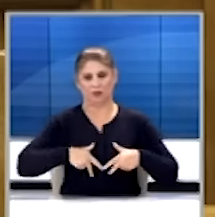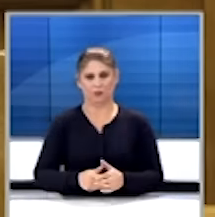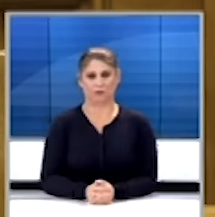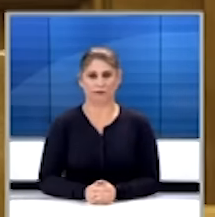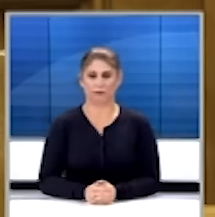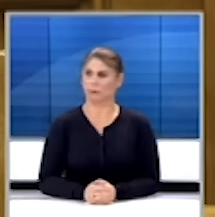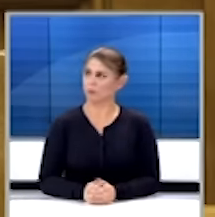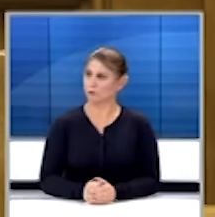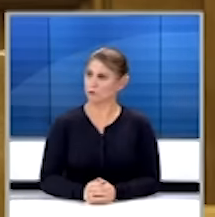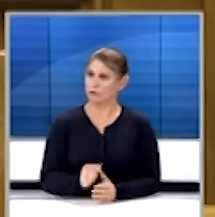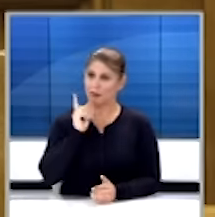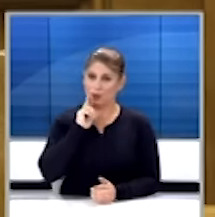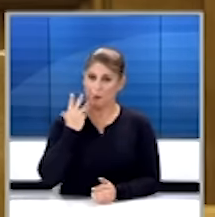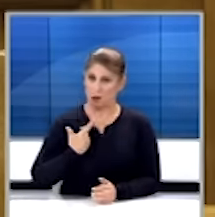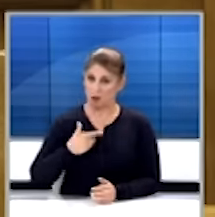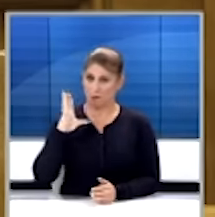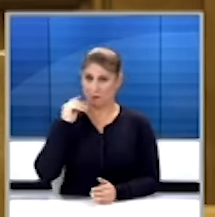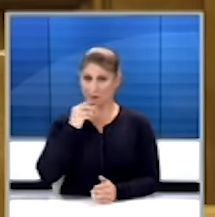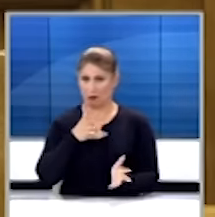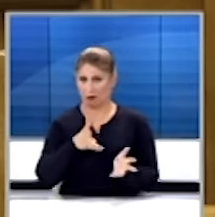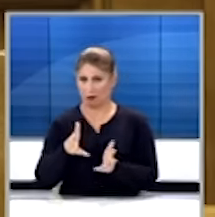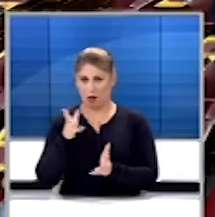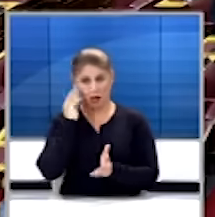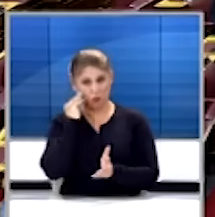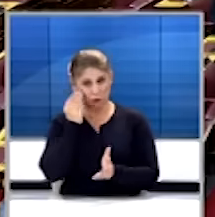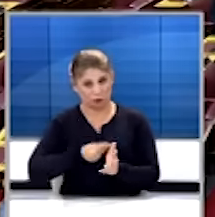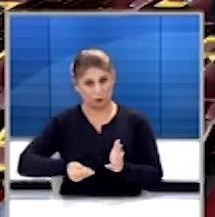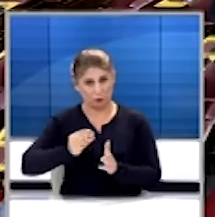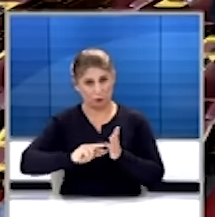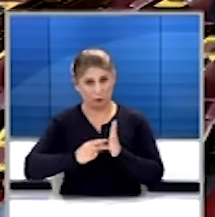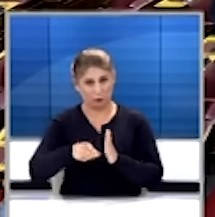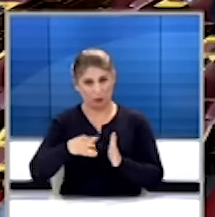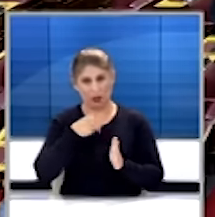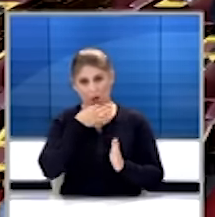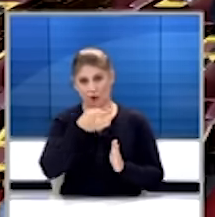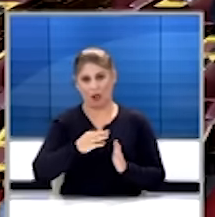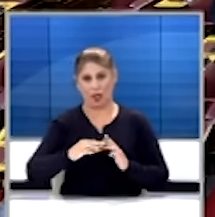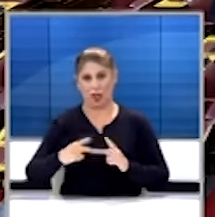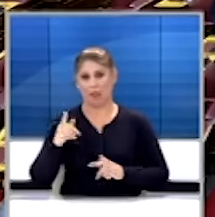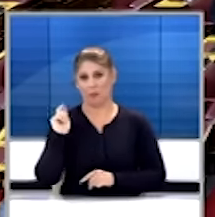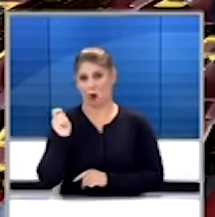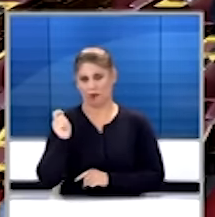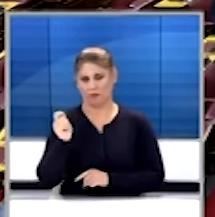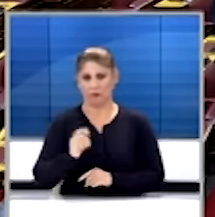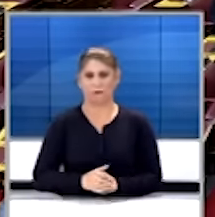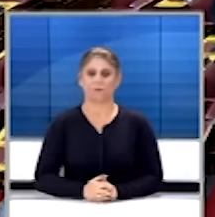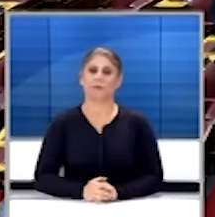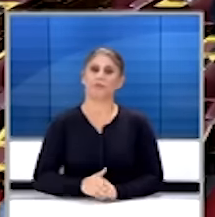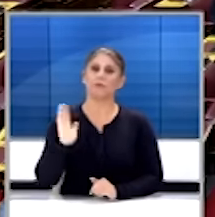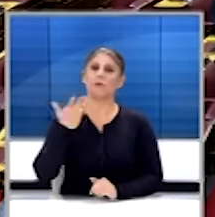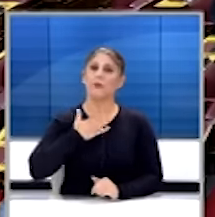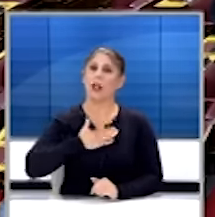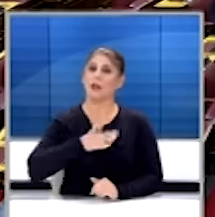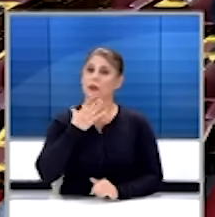μην ειρωνεύεστε κύριε Μπακογιάννη, ακούστε πιο προσεκτικά αυτά που λέει η αντιπολίτευση. Αν θέλαμε λοιπόν,